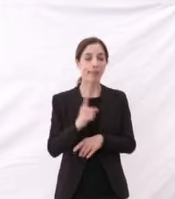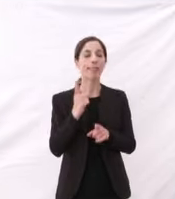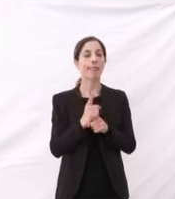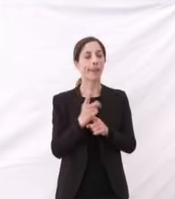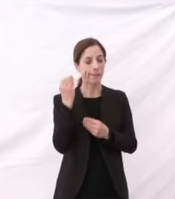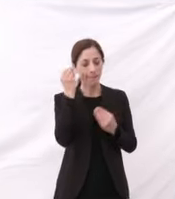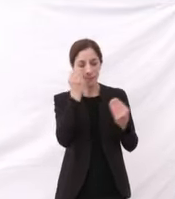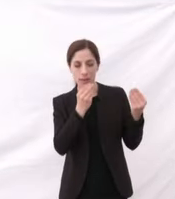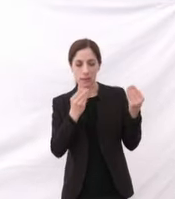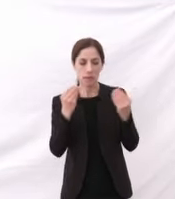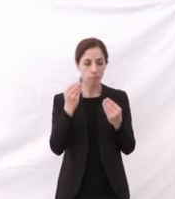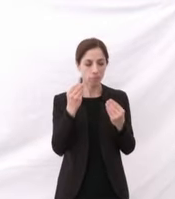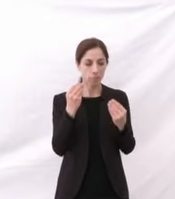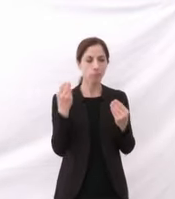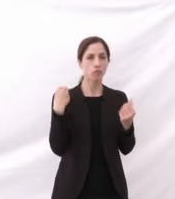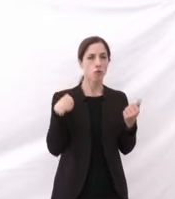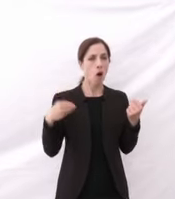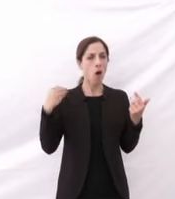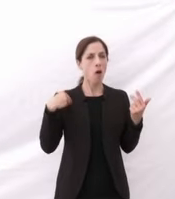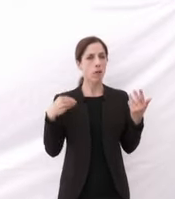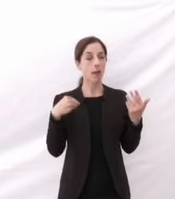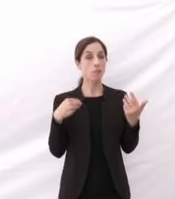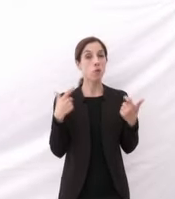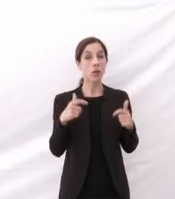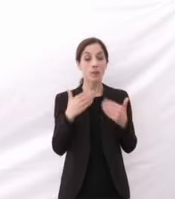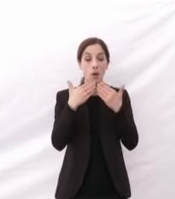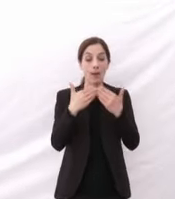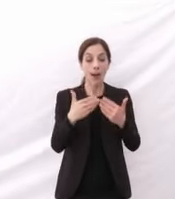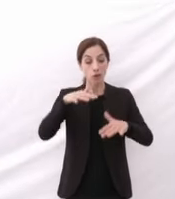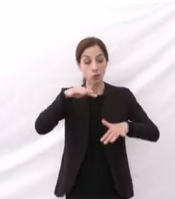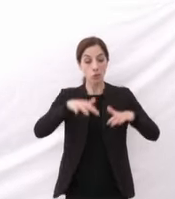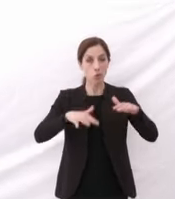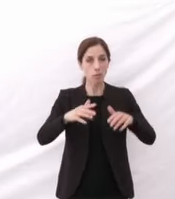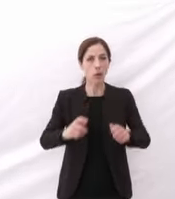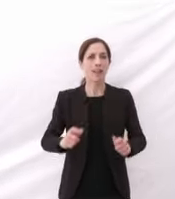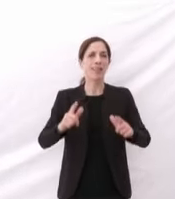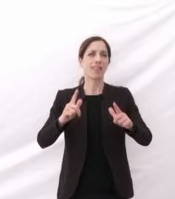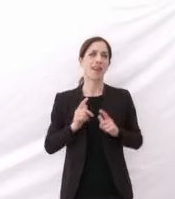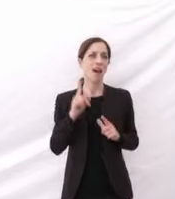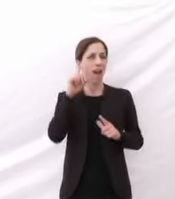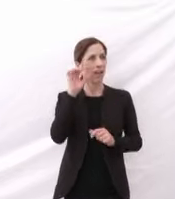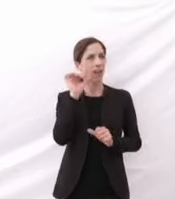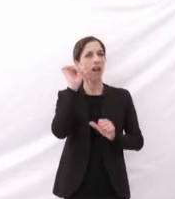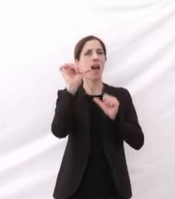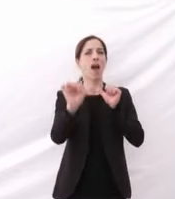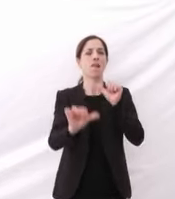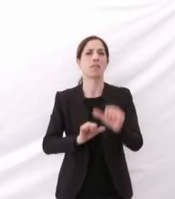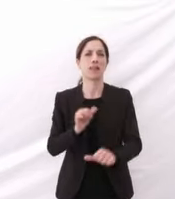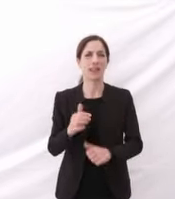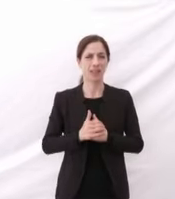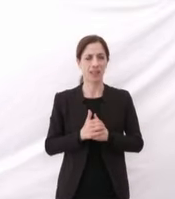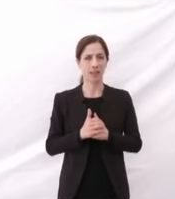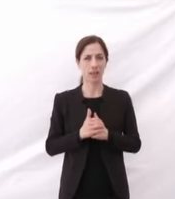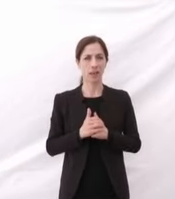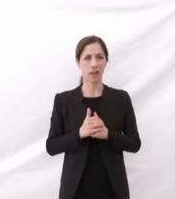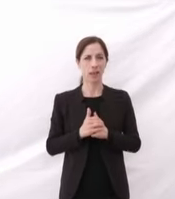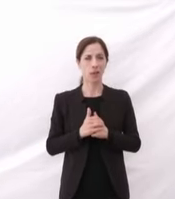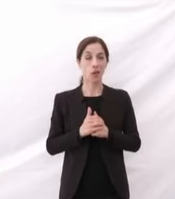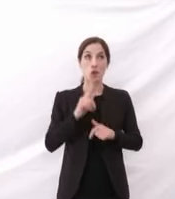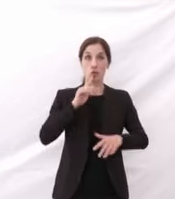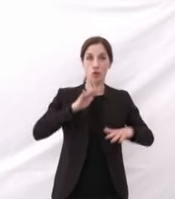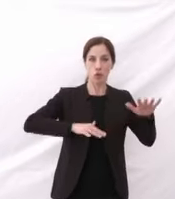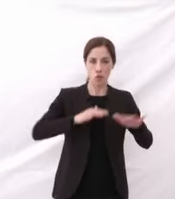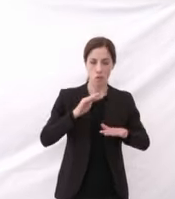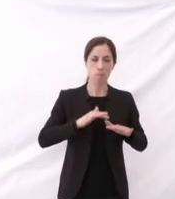dubbio il motore del cambiamento. Lasciatevi raggiungere dal dubbio, lasciatevi raggiungere